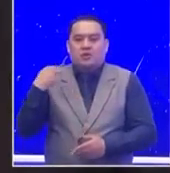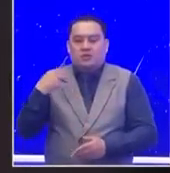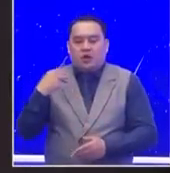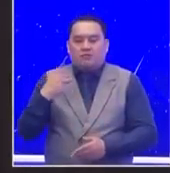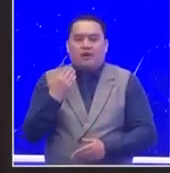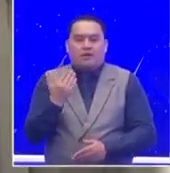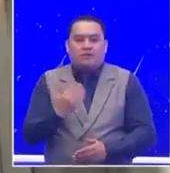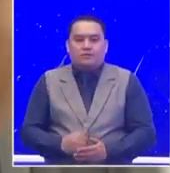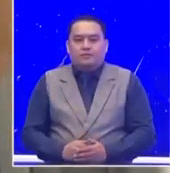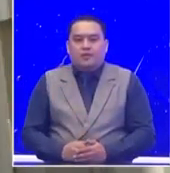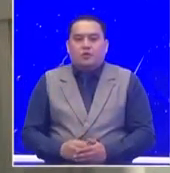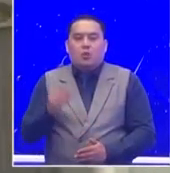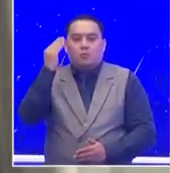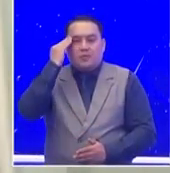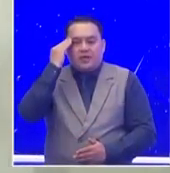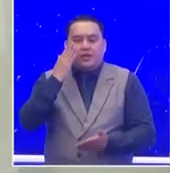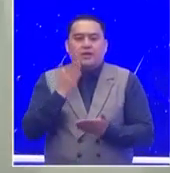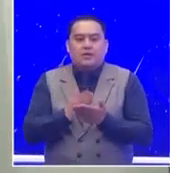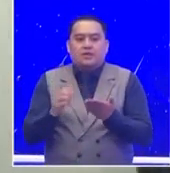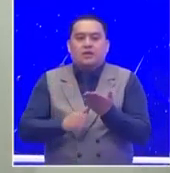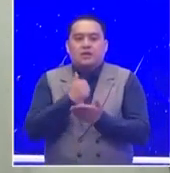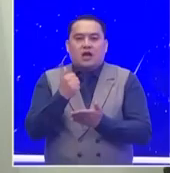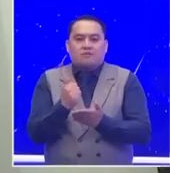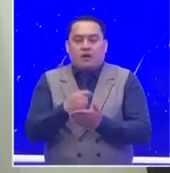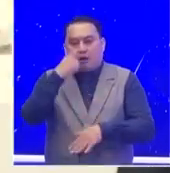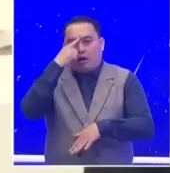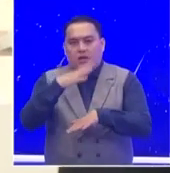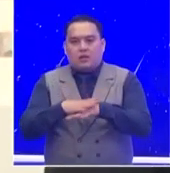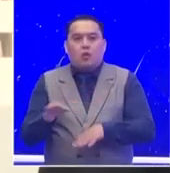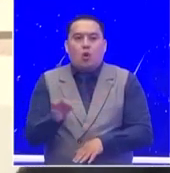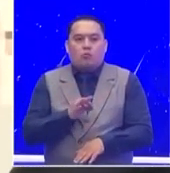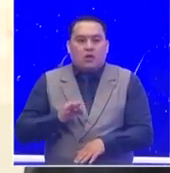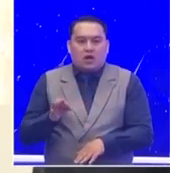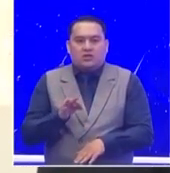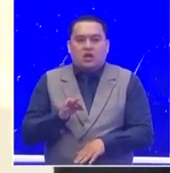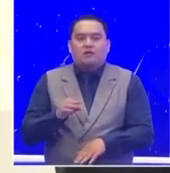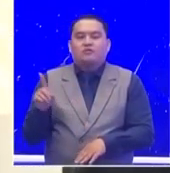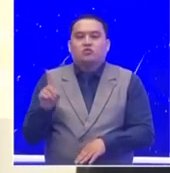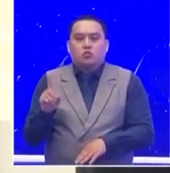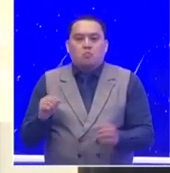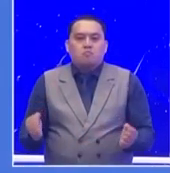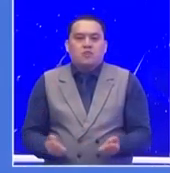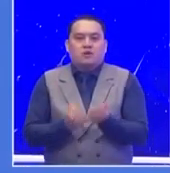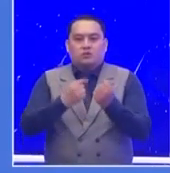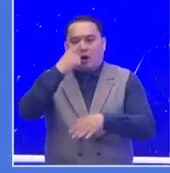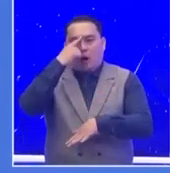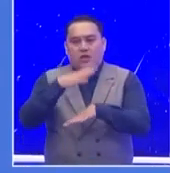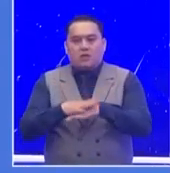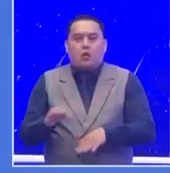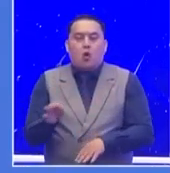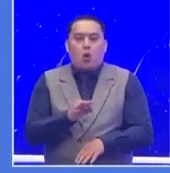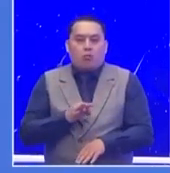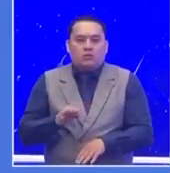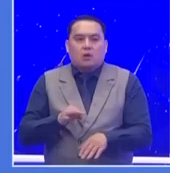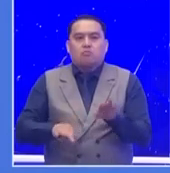Касым-Жомарт Токаев. Того же мнения придерживается и глава ЖТСУ Амандык Баталов. Ведь именно при непосредственной поддержке акима Алматинской области